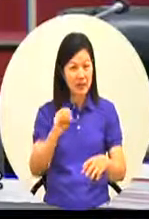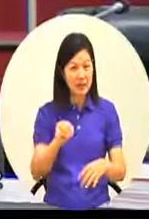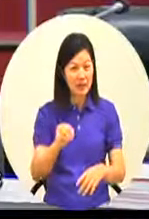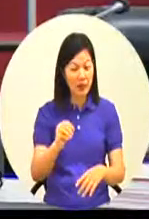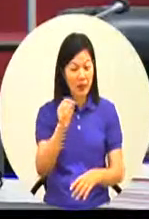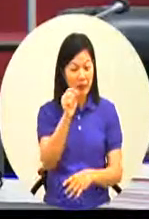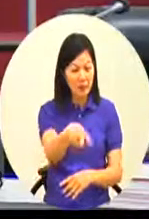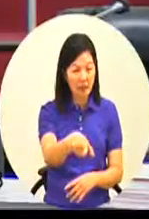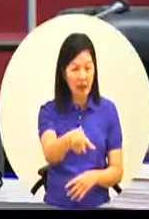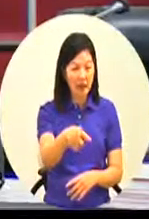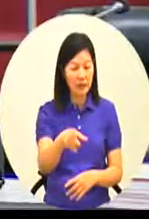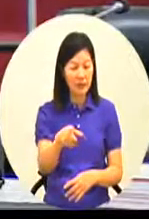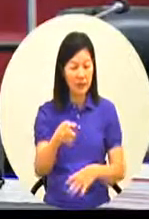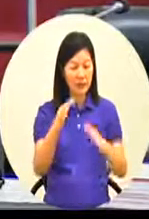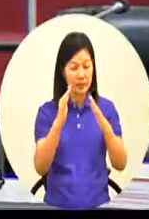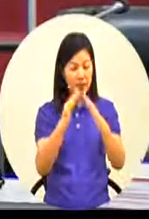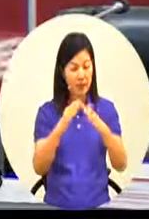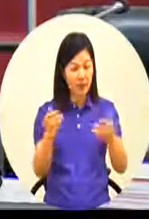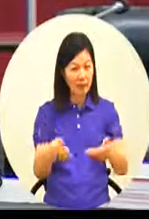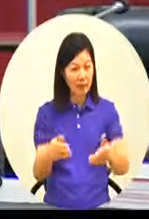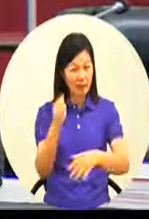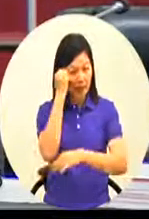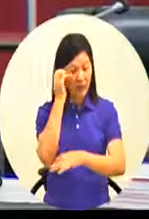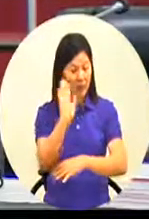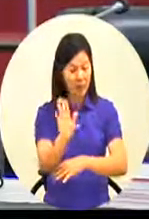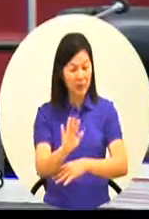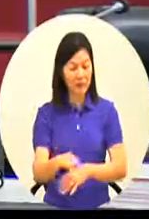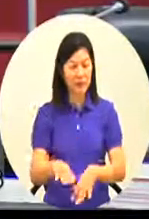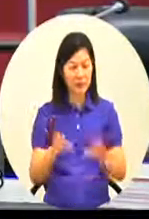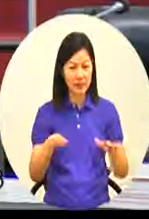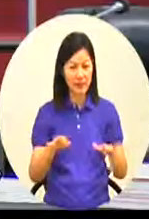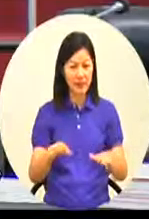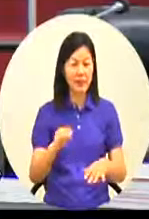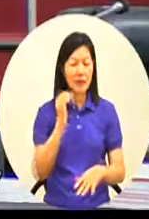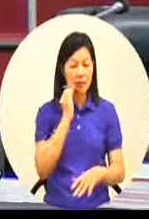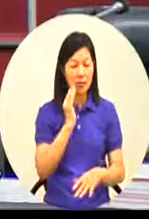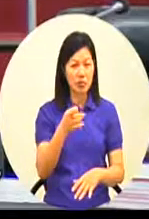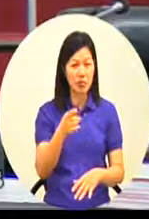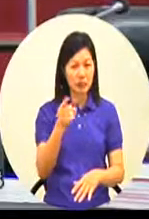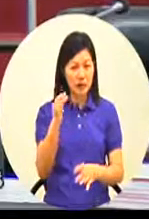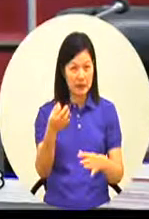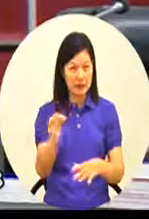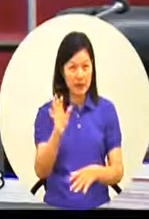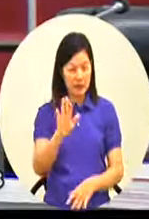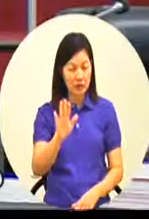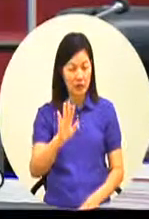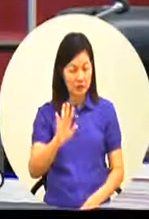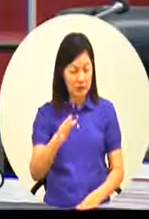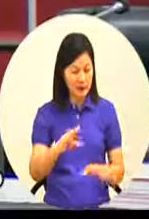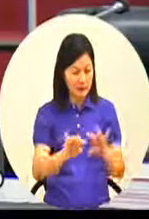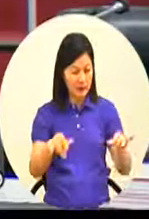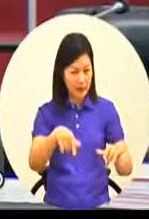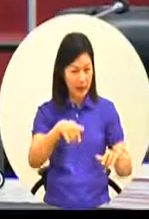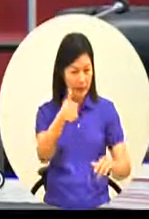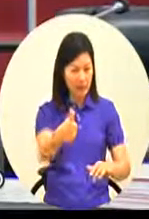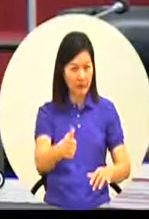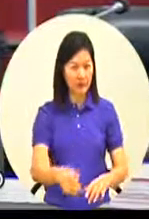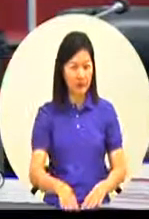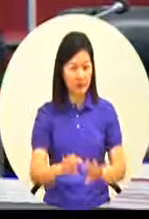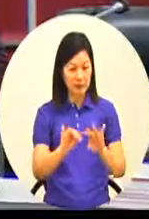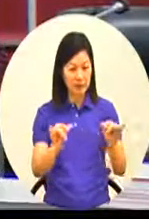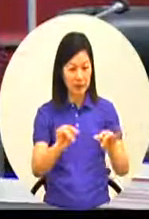你拢无厝哦，即摆是拢无厝哦。那你现在有一笔钱，但是这个地方很棒哦，这个地方多棒，这地